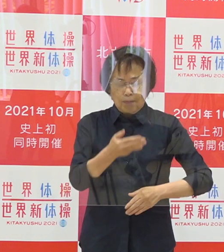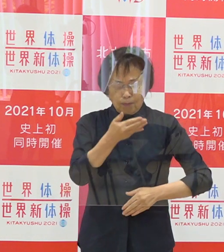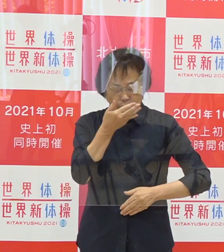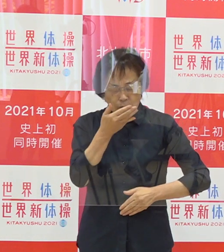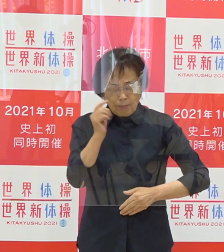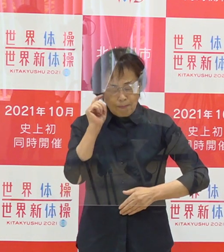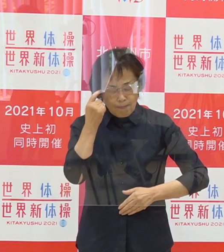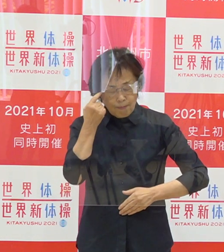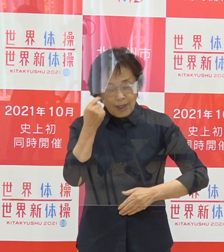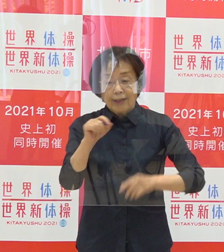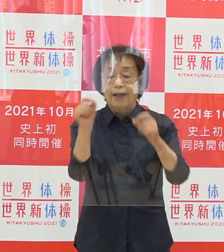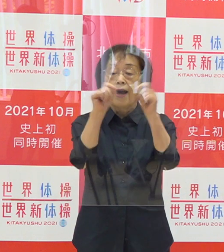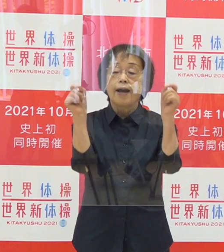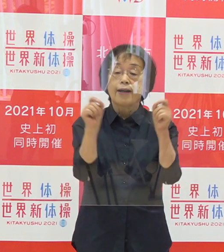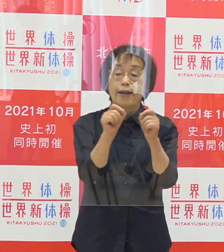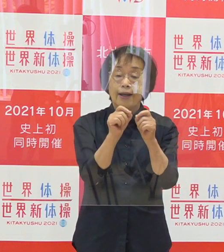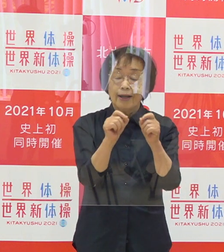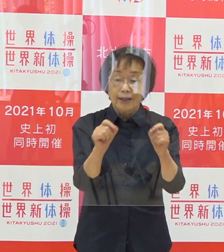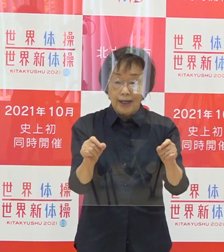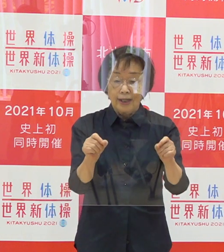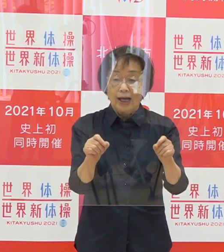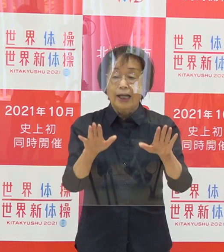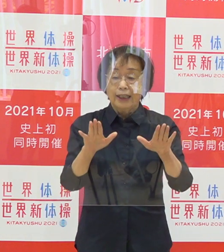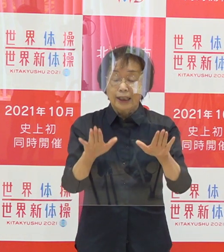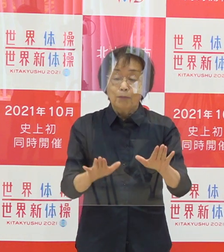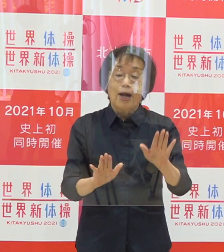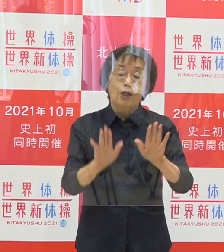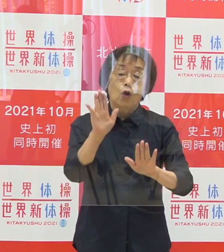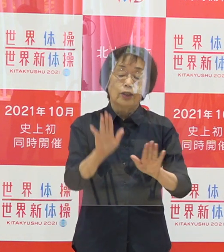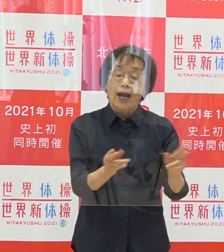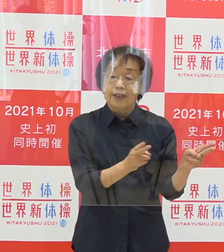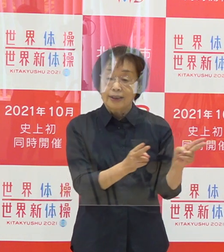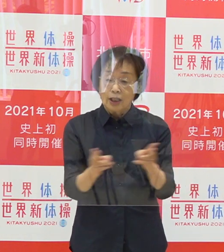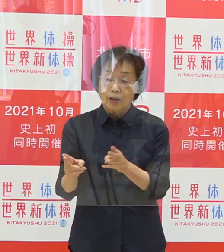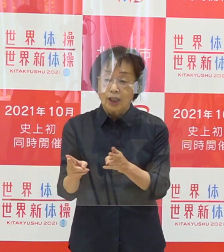ね、それは現行の体制の中でしっかりと継承